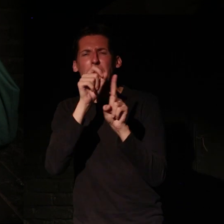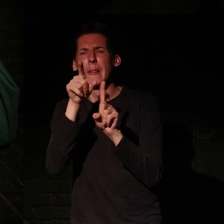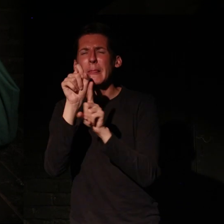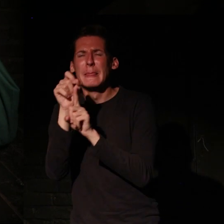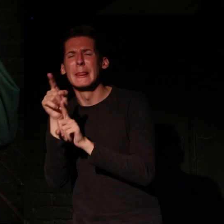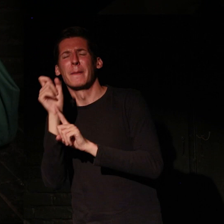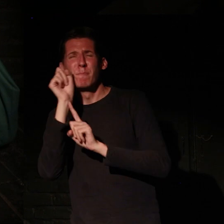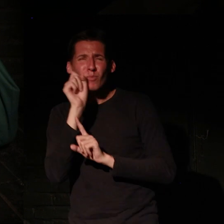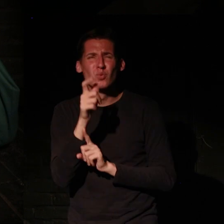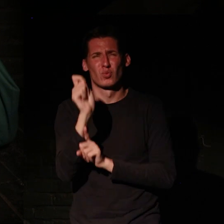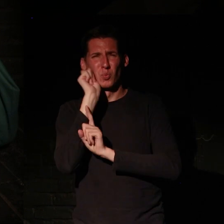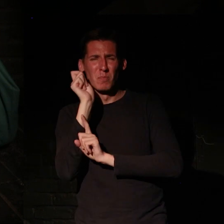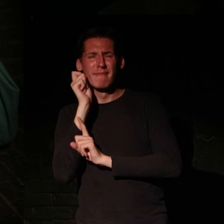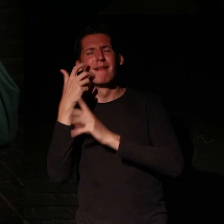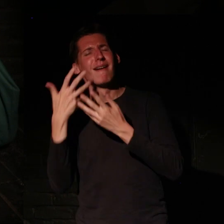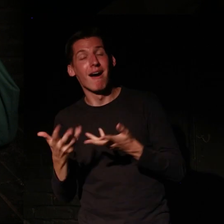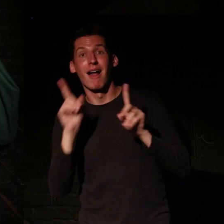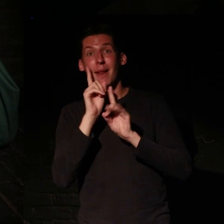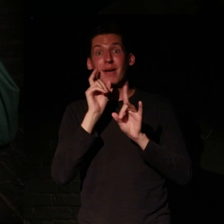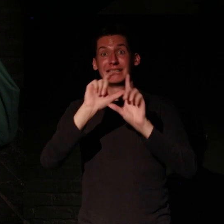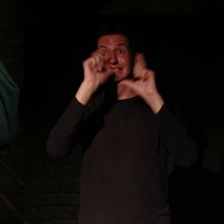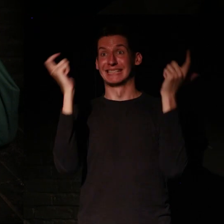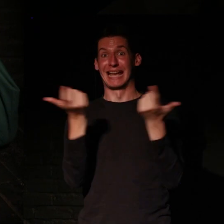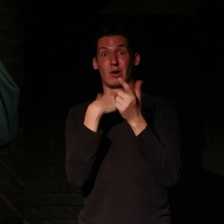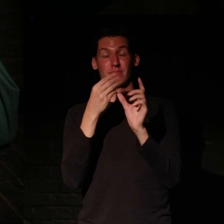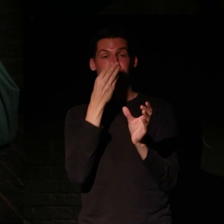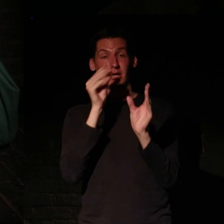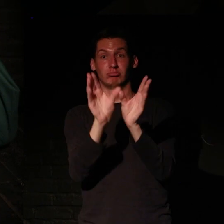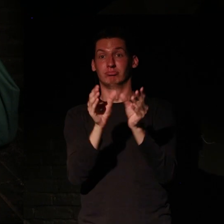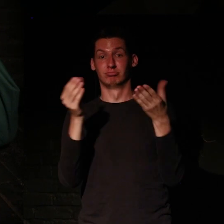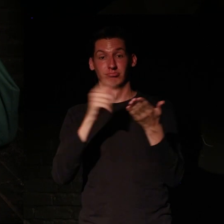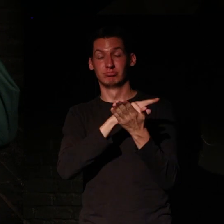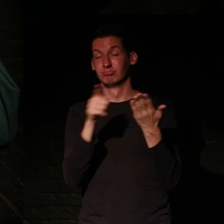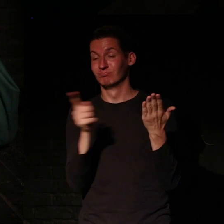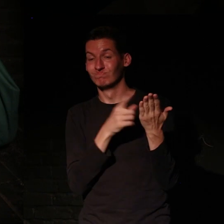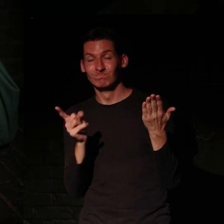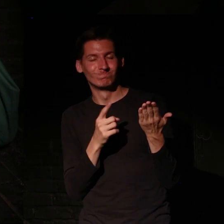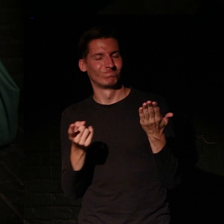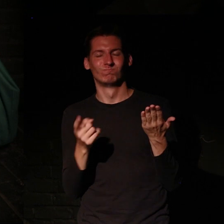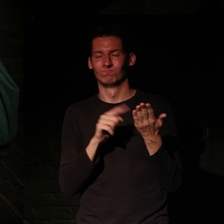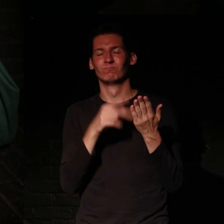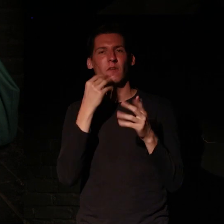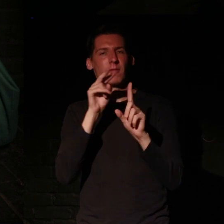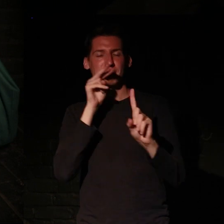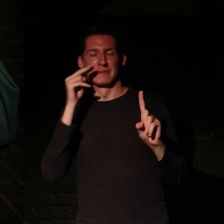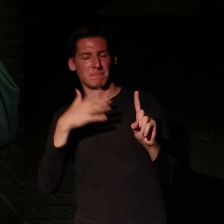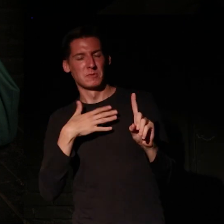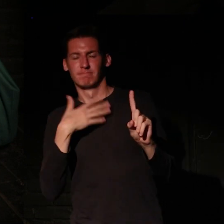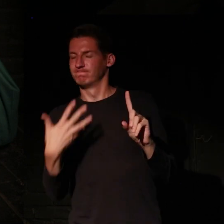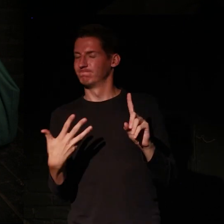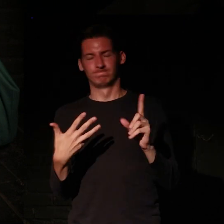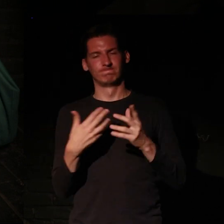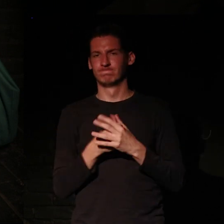aczkolwiek jako całość jest to perspektywa bardzo, bardzo